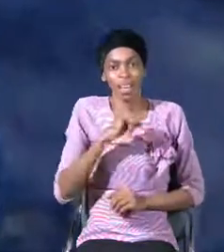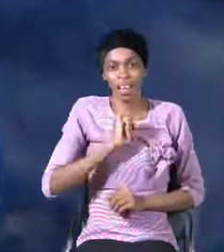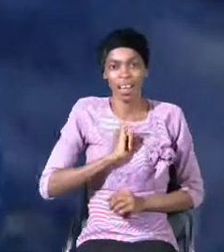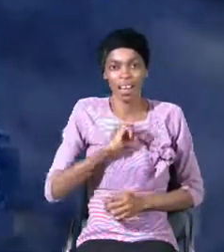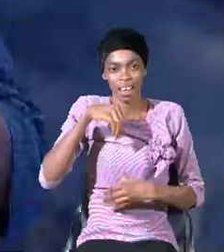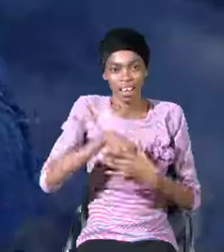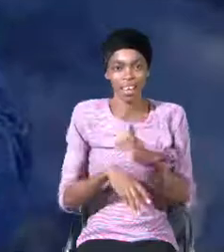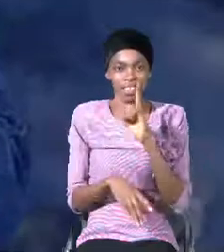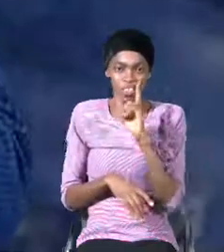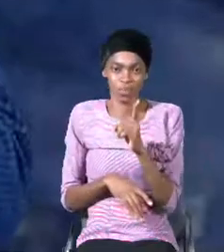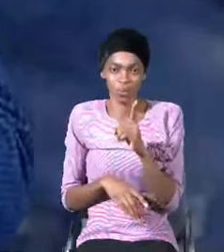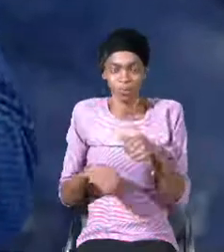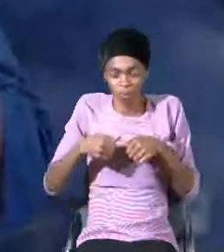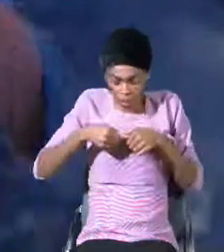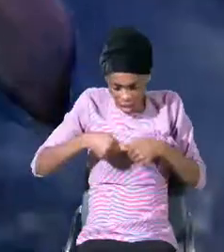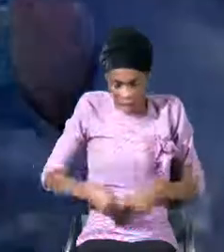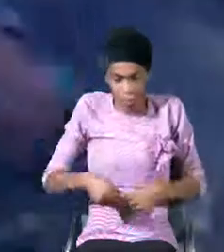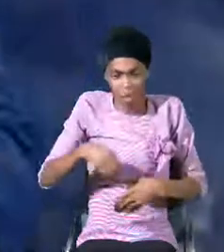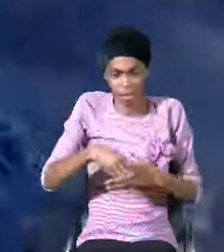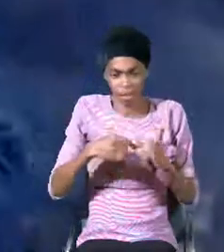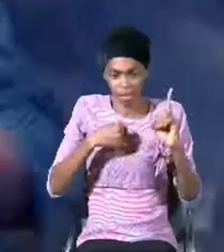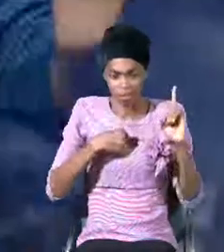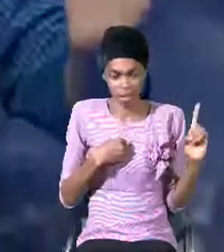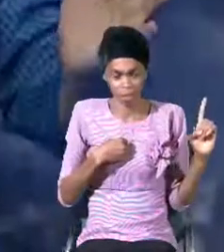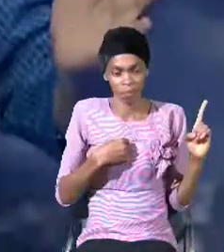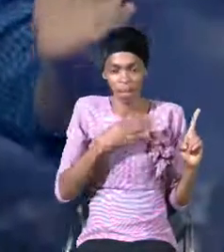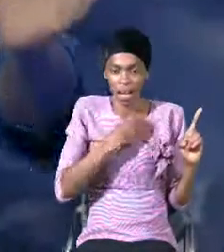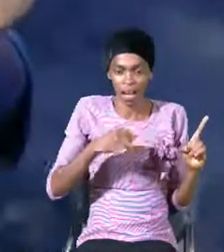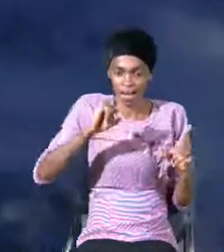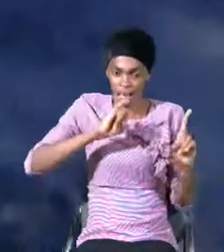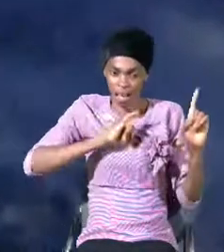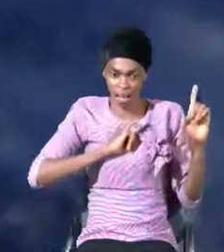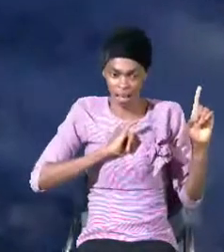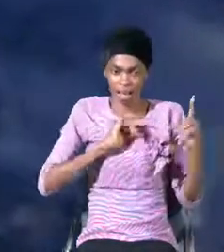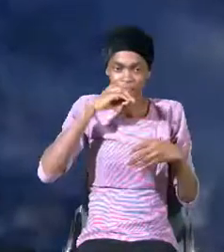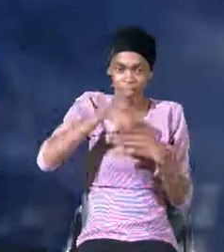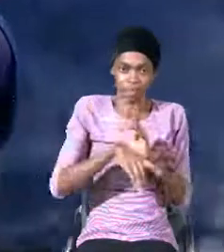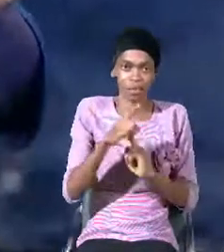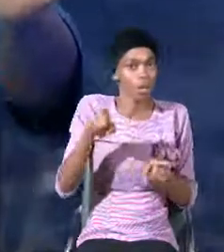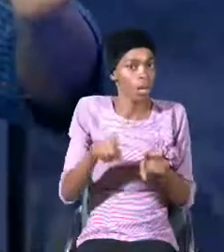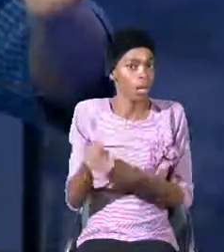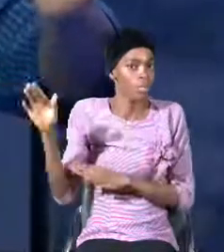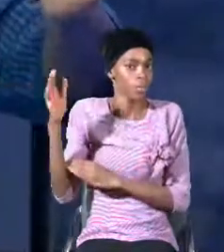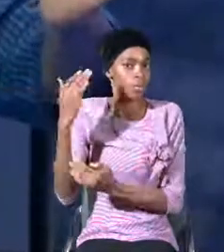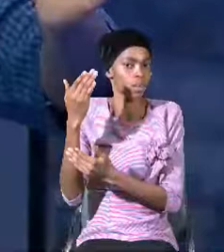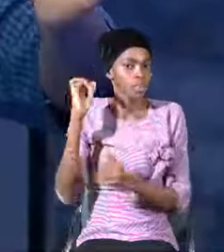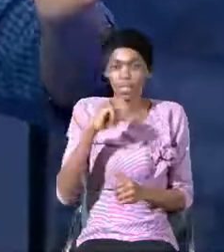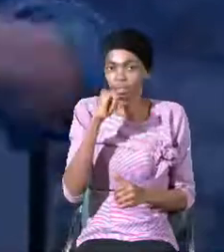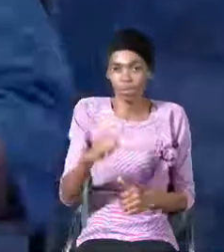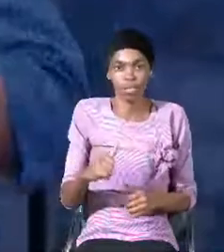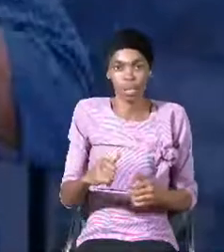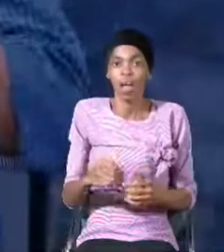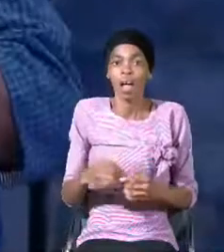Demeurez en moi et je demeurerai en vous. Demeurez en moi et je demeurerai en vous. Comme le sarment ne peut de lui-même porter du